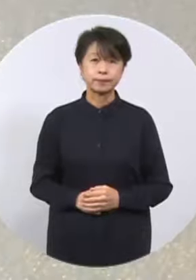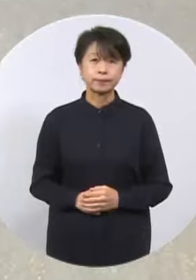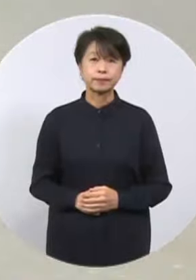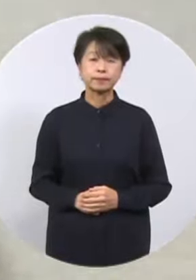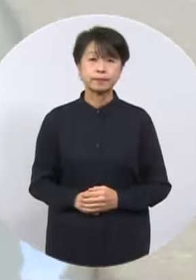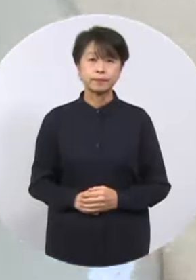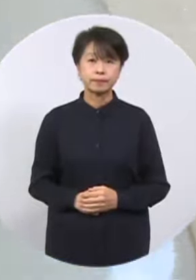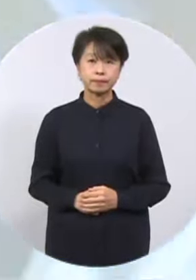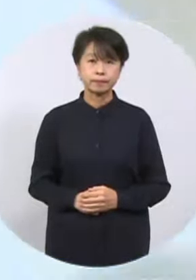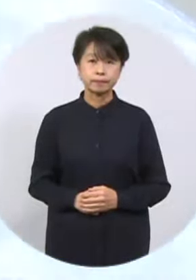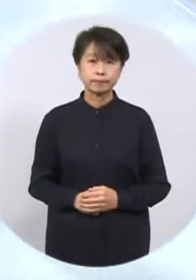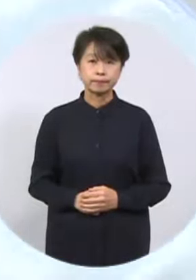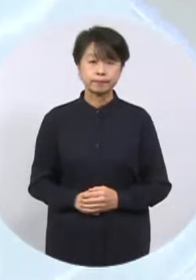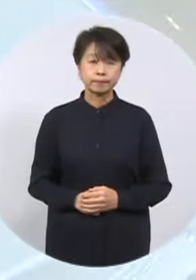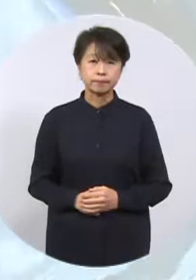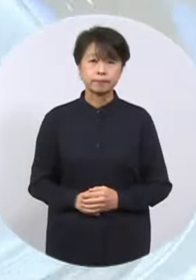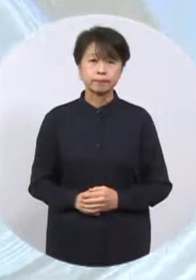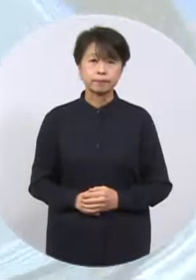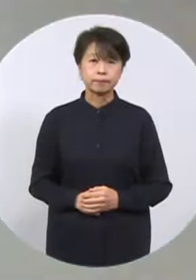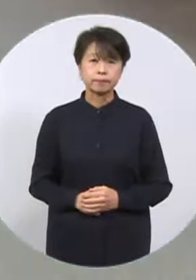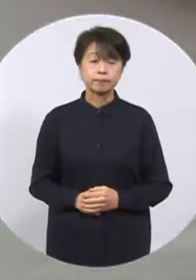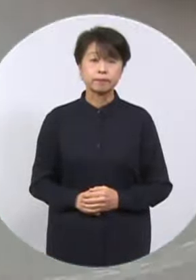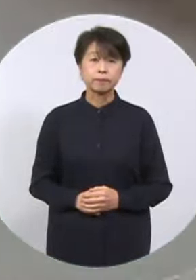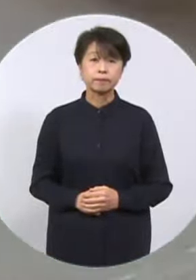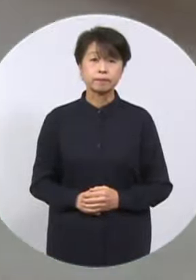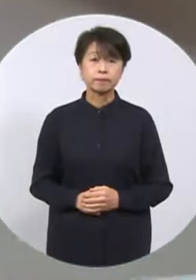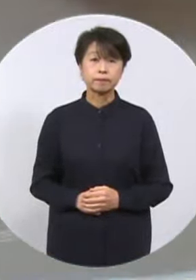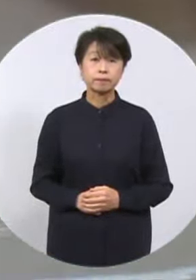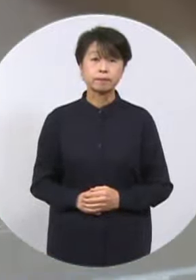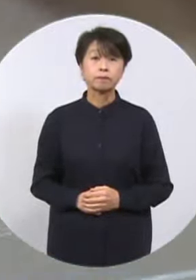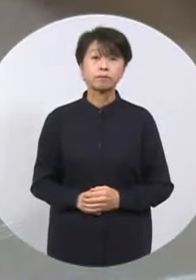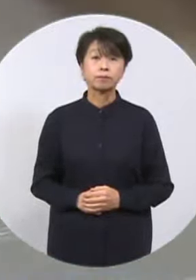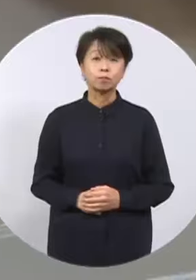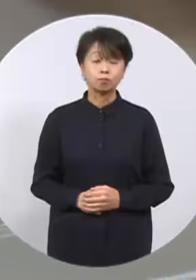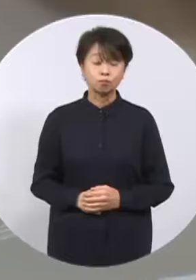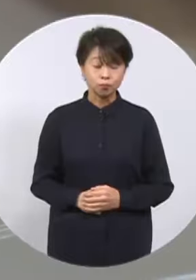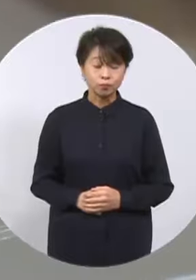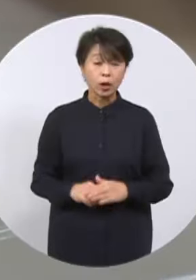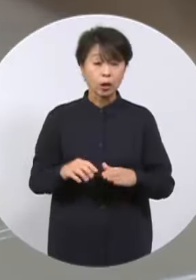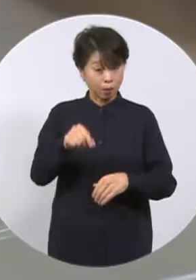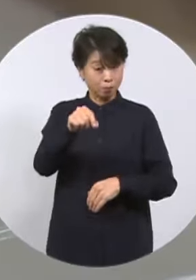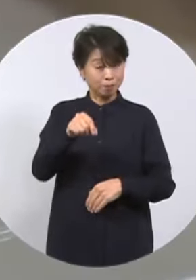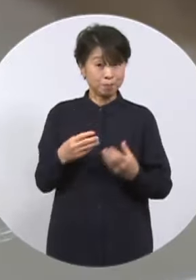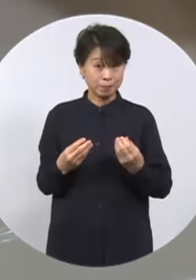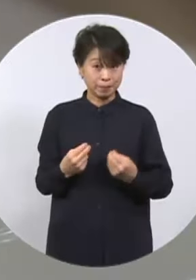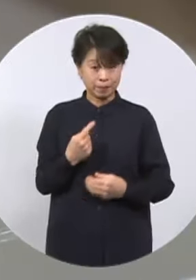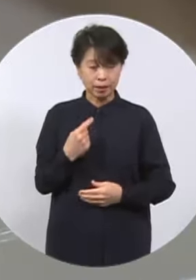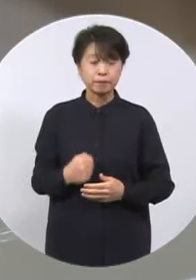お こうやって線を引く、これ今僕簡単に引きましたけど、